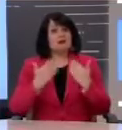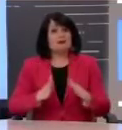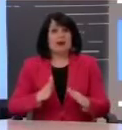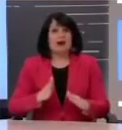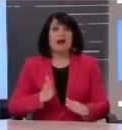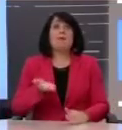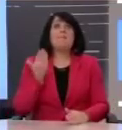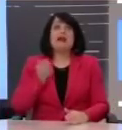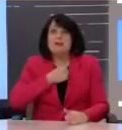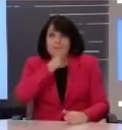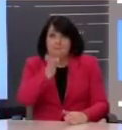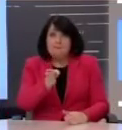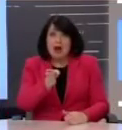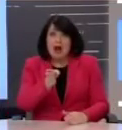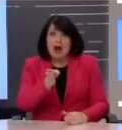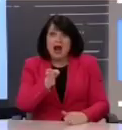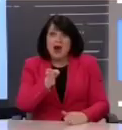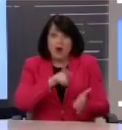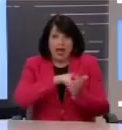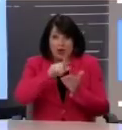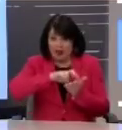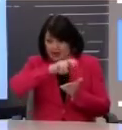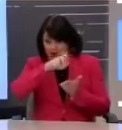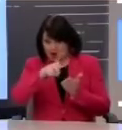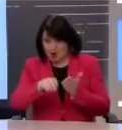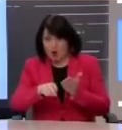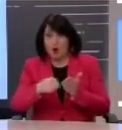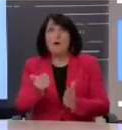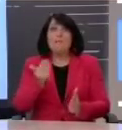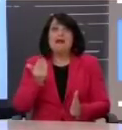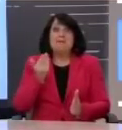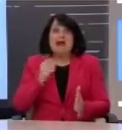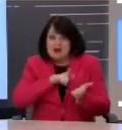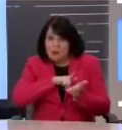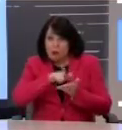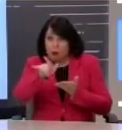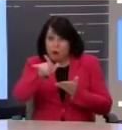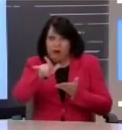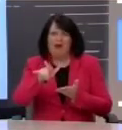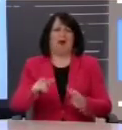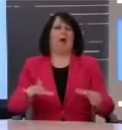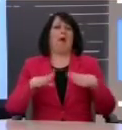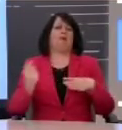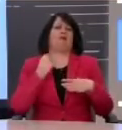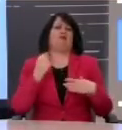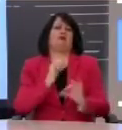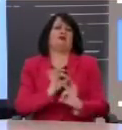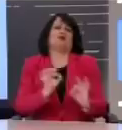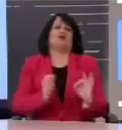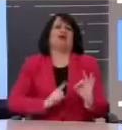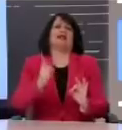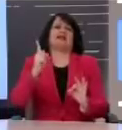πριν κατέβω τα σκαλιά του αεροπλάνου, πριν να τα ανέβω αυτά για να φύγω. Αυτή είναι η πραγματικότητα.